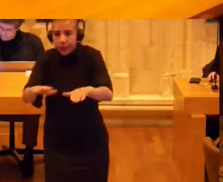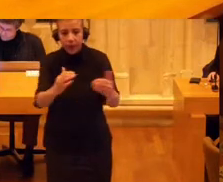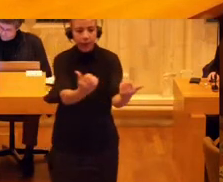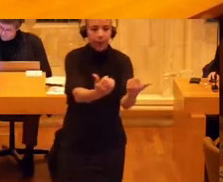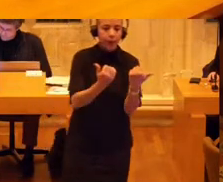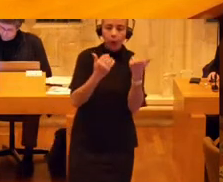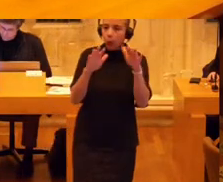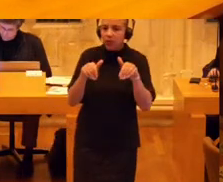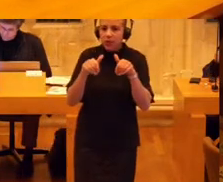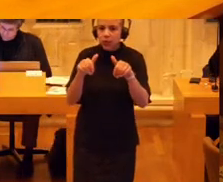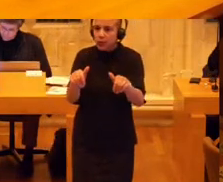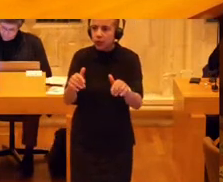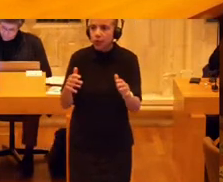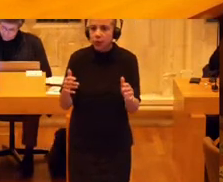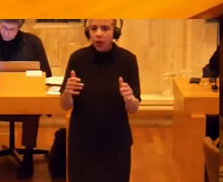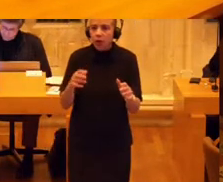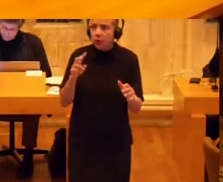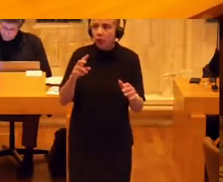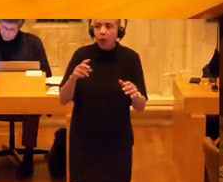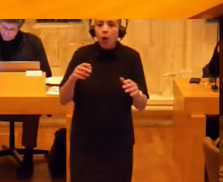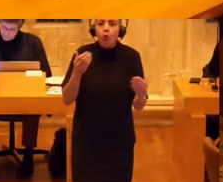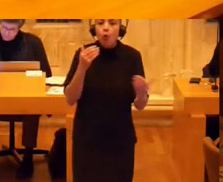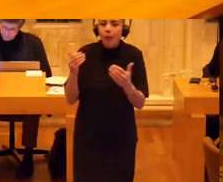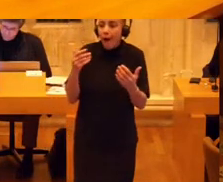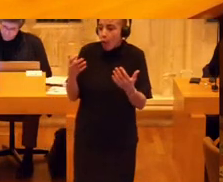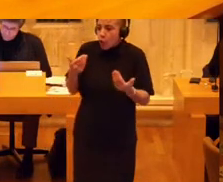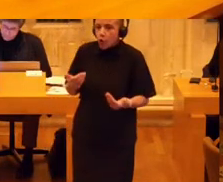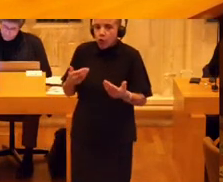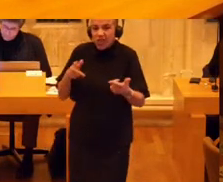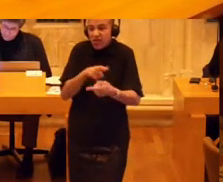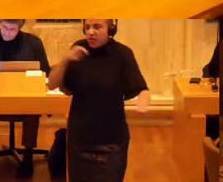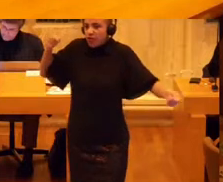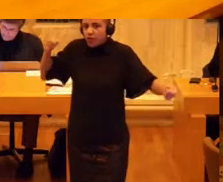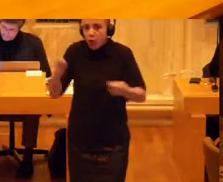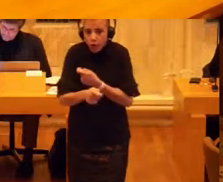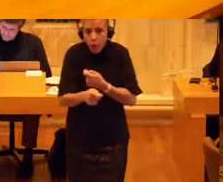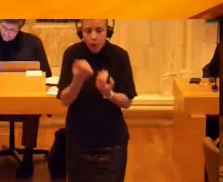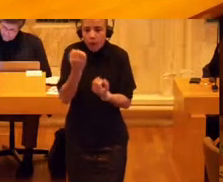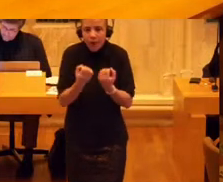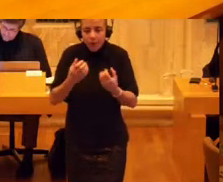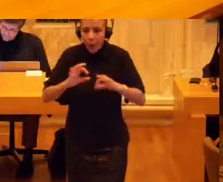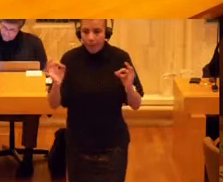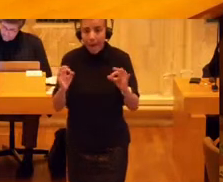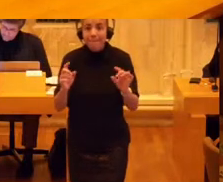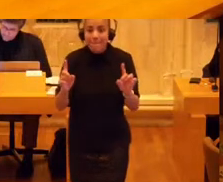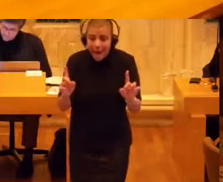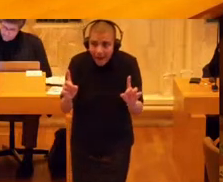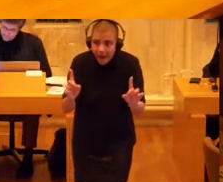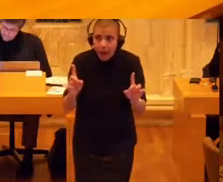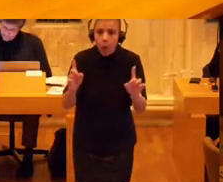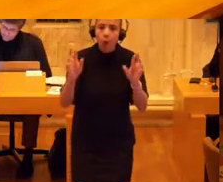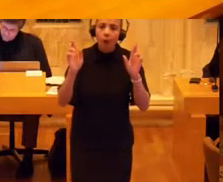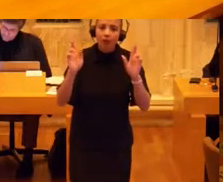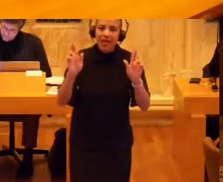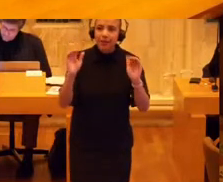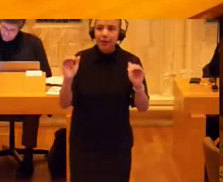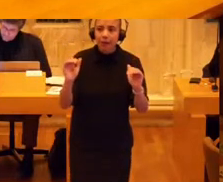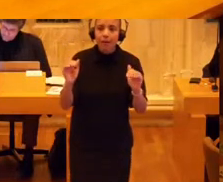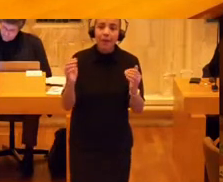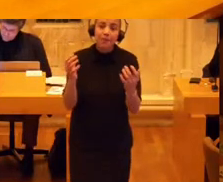Donc, il n'y a pas de changement par rapport à aujourd'hui. Par contre, oui, en effet, on espère qu'il y aura quand même